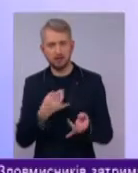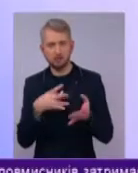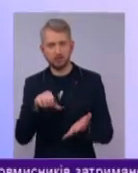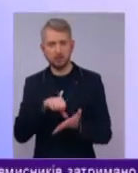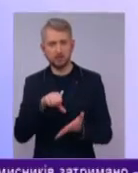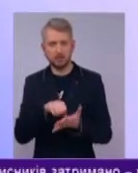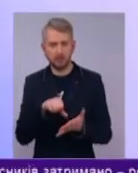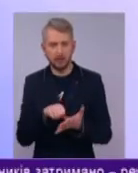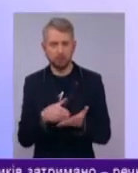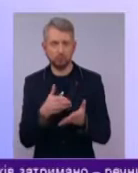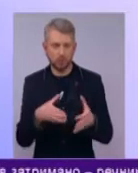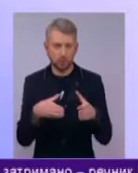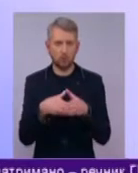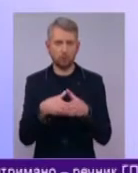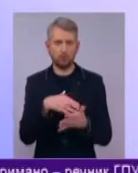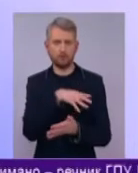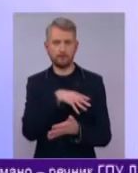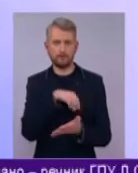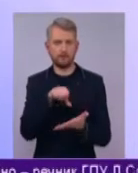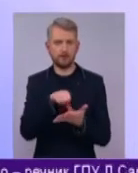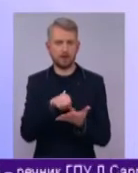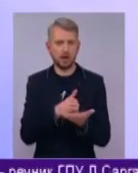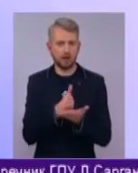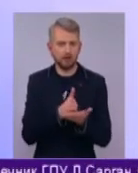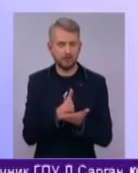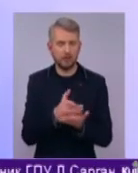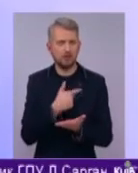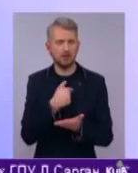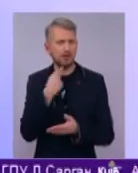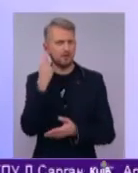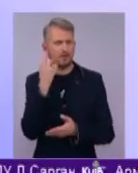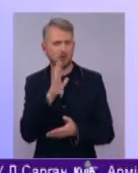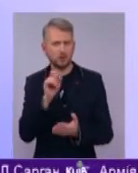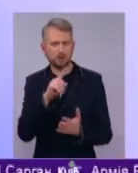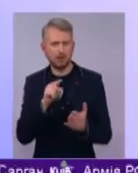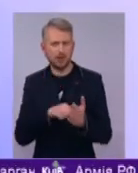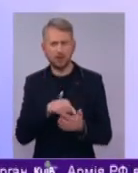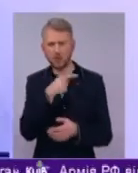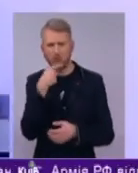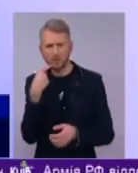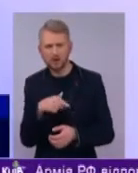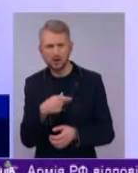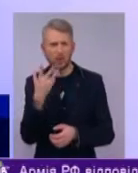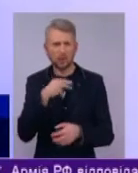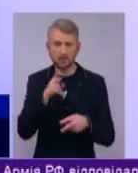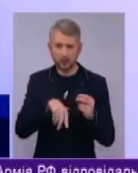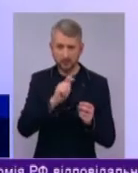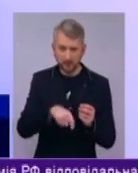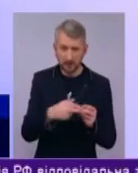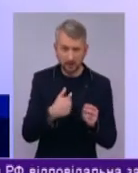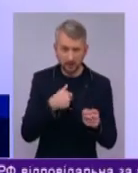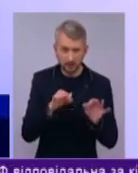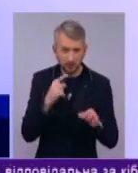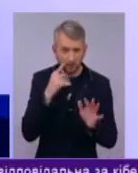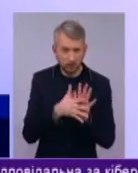представляю деякі коло ветеранів. Я не зовсім почув питання, Росія, коли закінчиться війна, да, я так